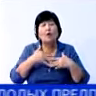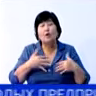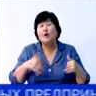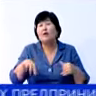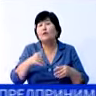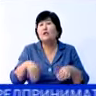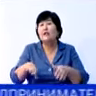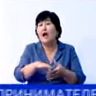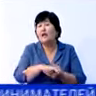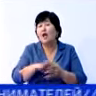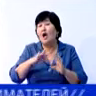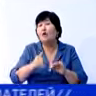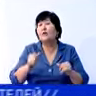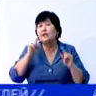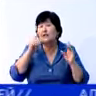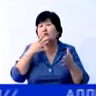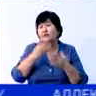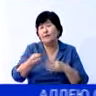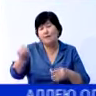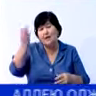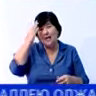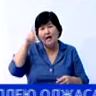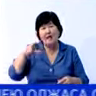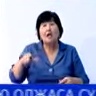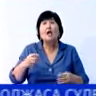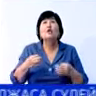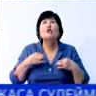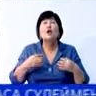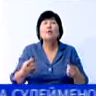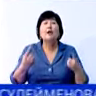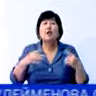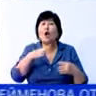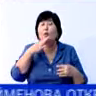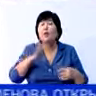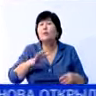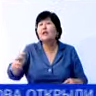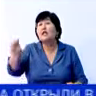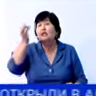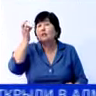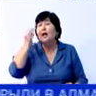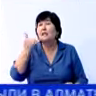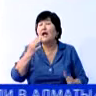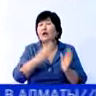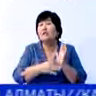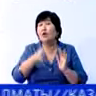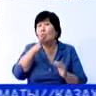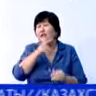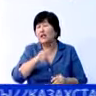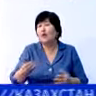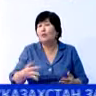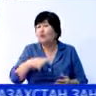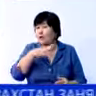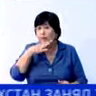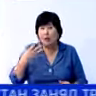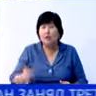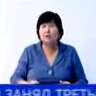результат единства. Аул славится также своими талантами. На юбилейных торжествах много было воспоминаний. За 90 лет прожито